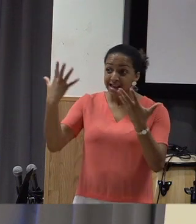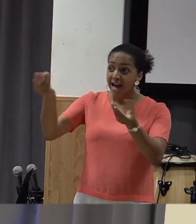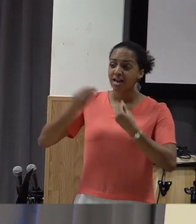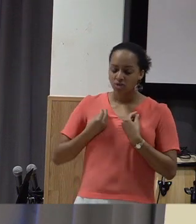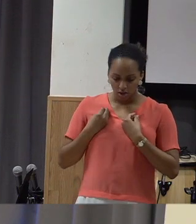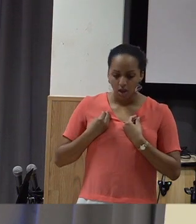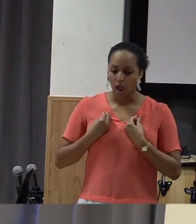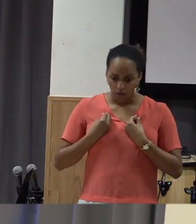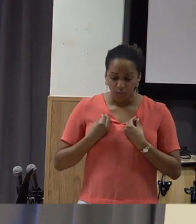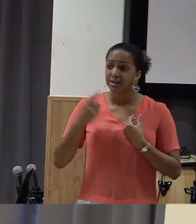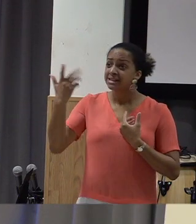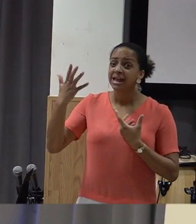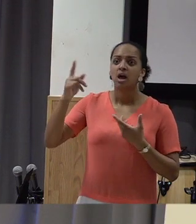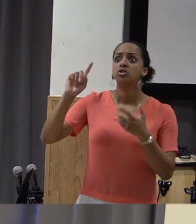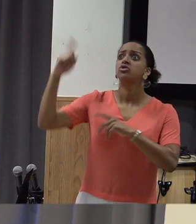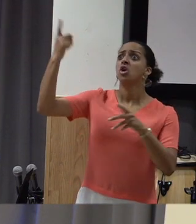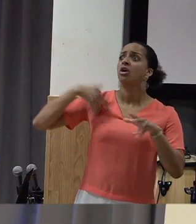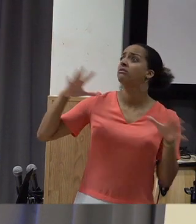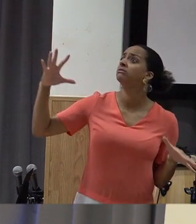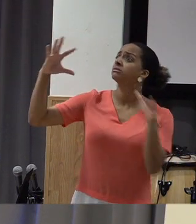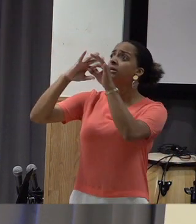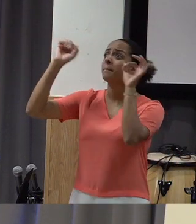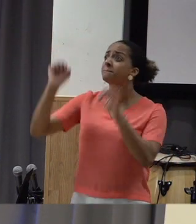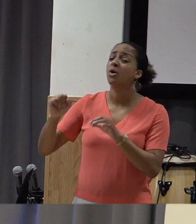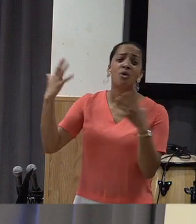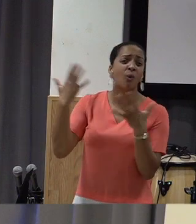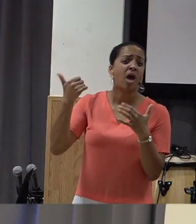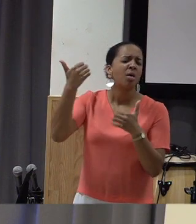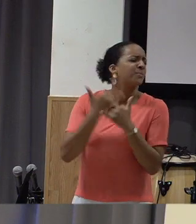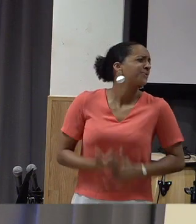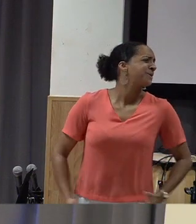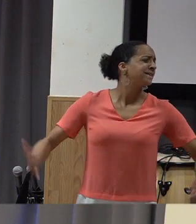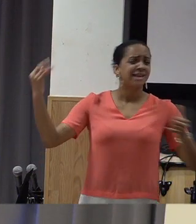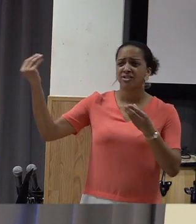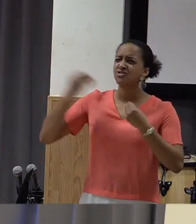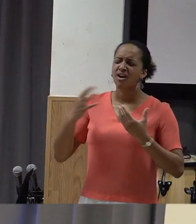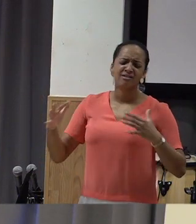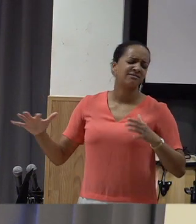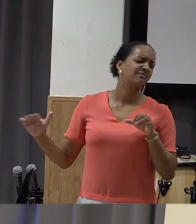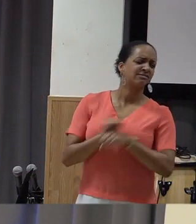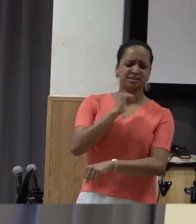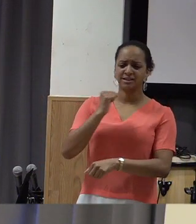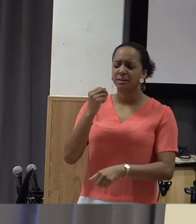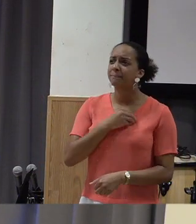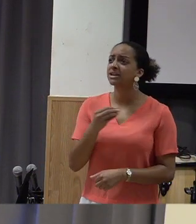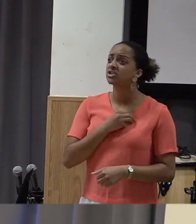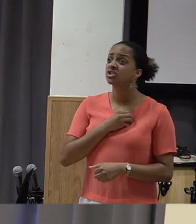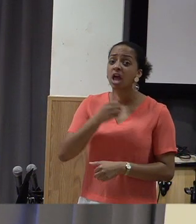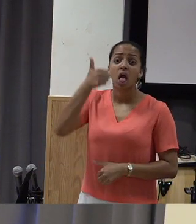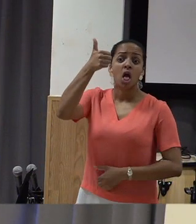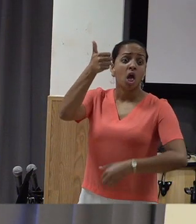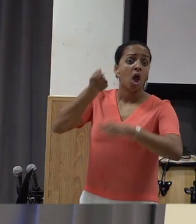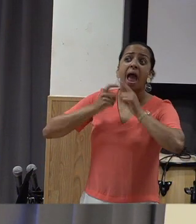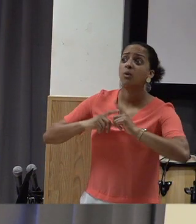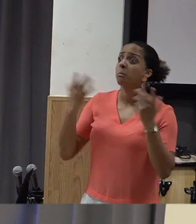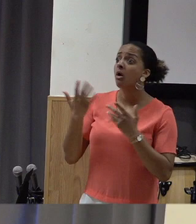seul accès direct au trône de Dieu, le sang de Jésus, la seule puissance qui détruit le péché. Le seul argument recevable devant